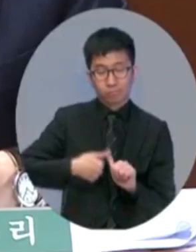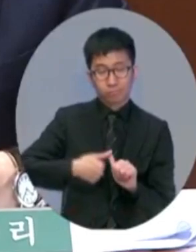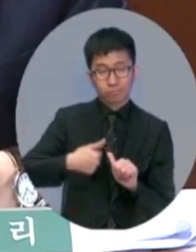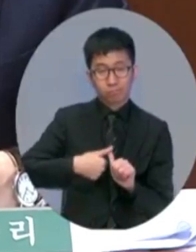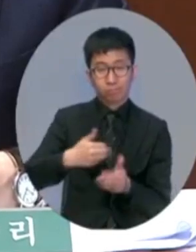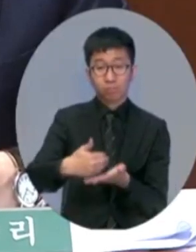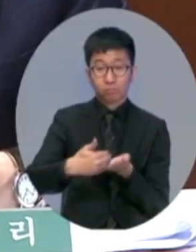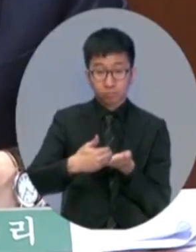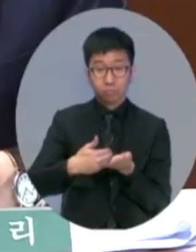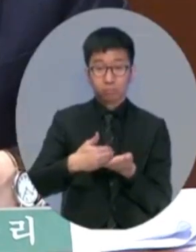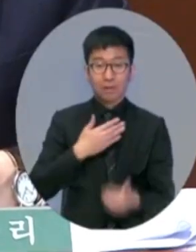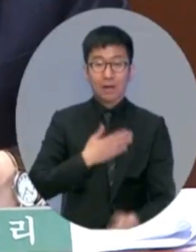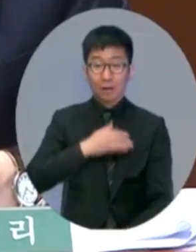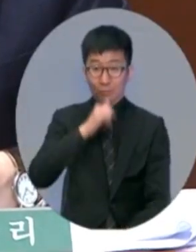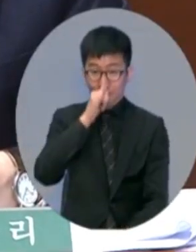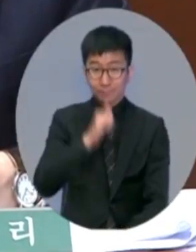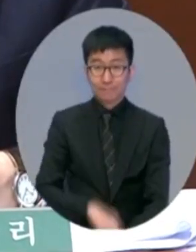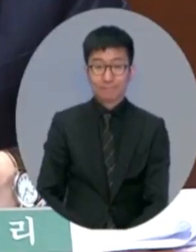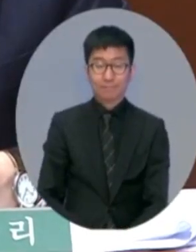저희 정부로서도